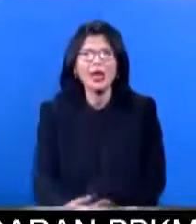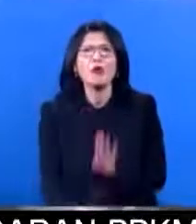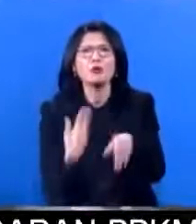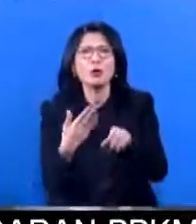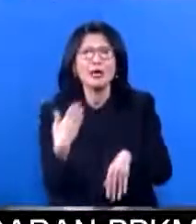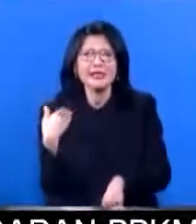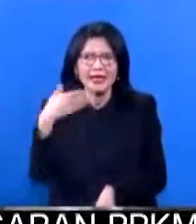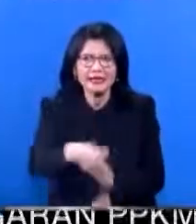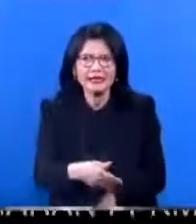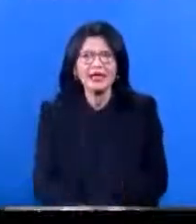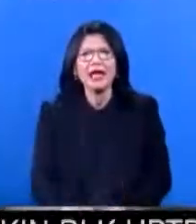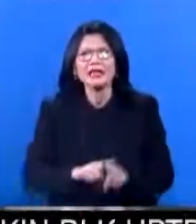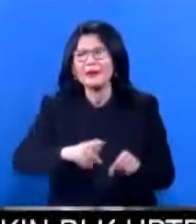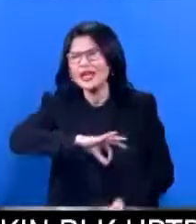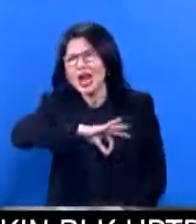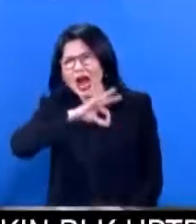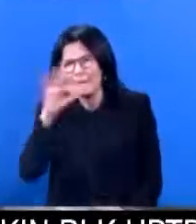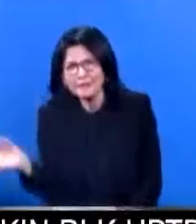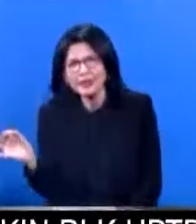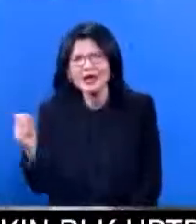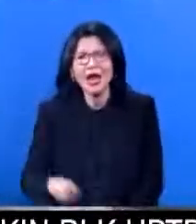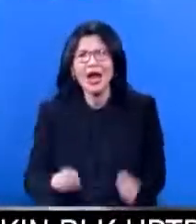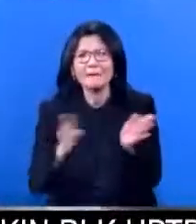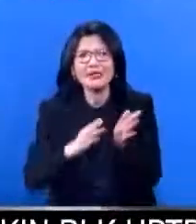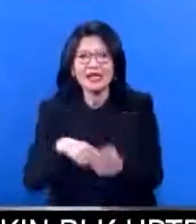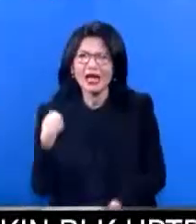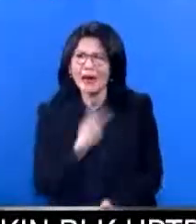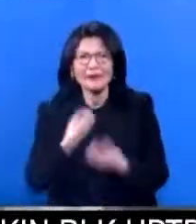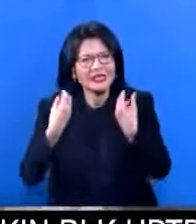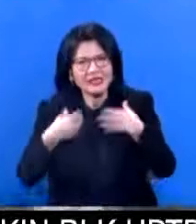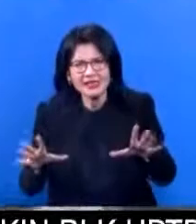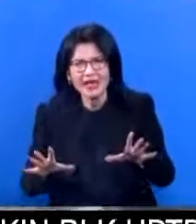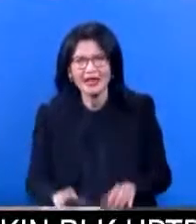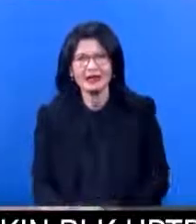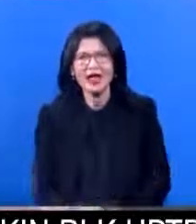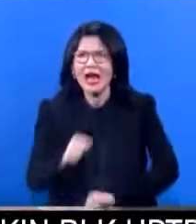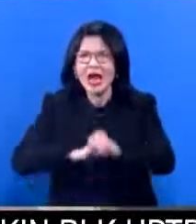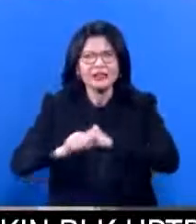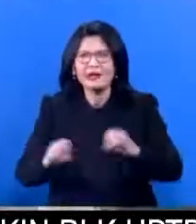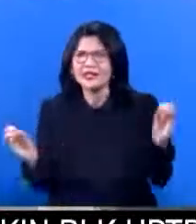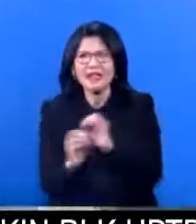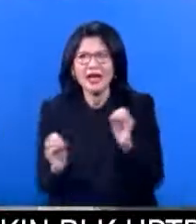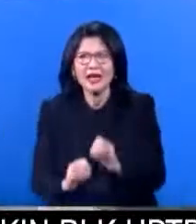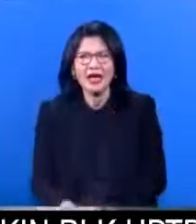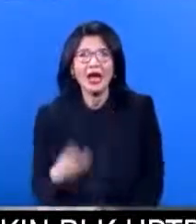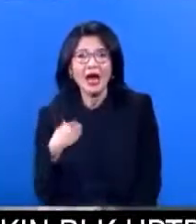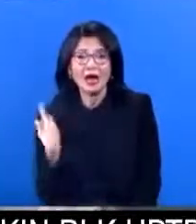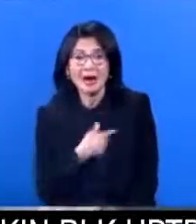They is not never solve our problem and they will never do anything for us. So we are not coming here